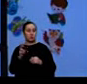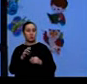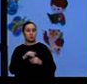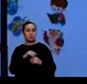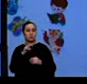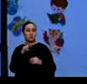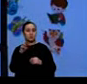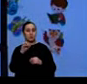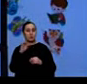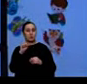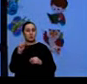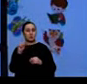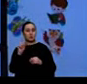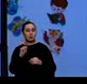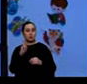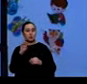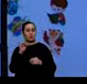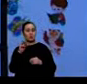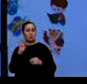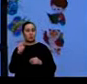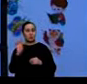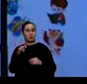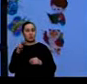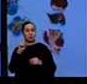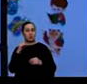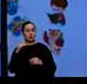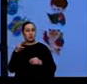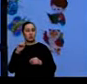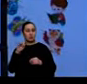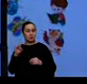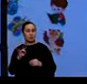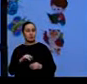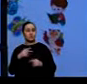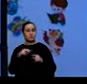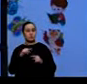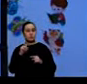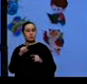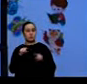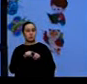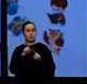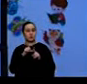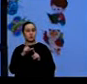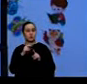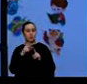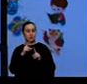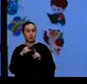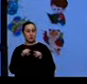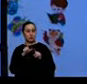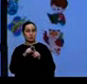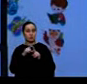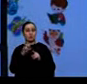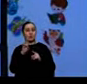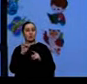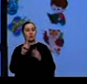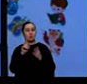нок, дераза, китоб, дафтар. Демак, шу каби сўзлар нима